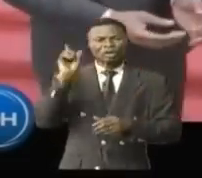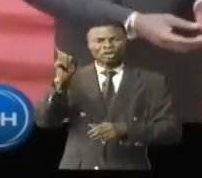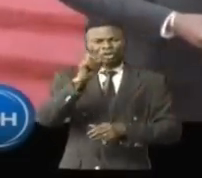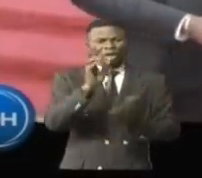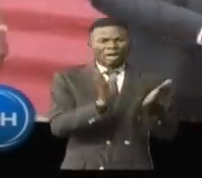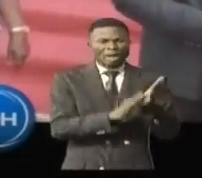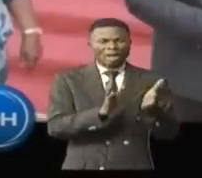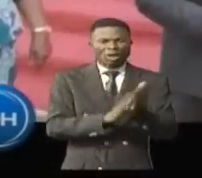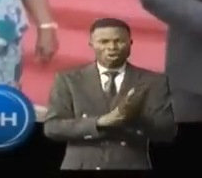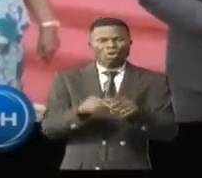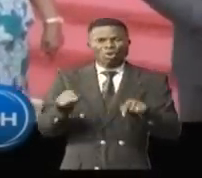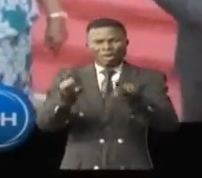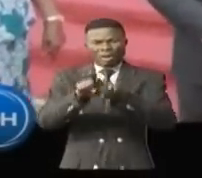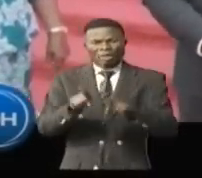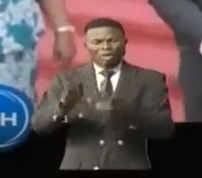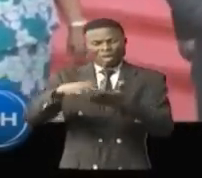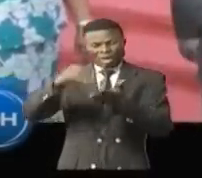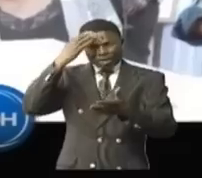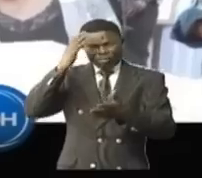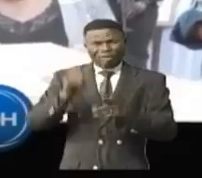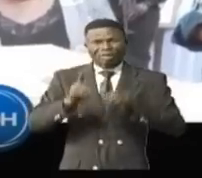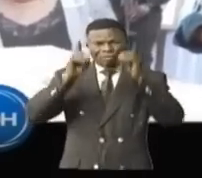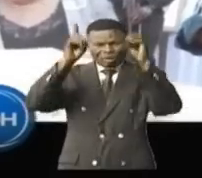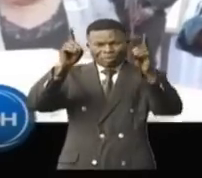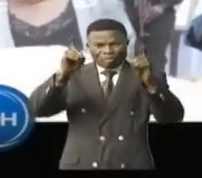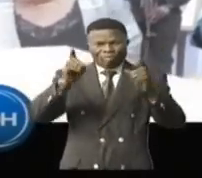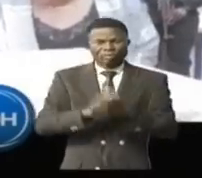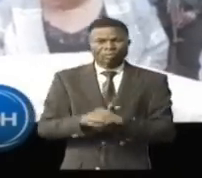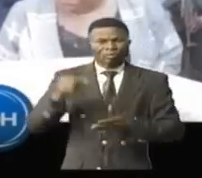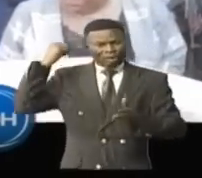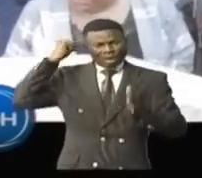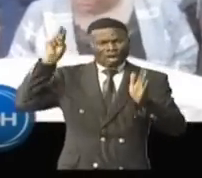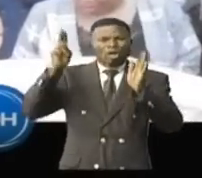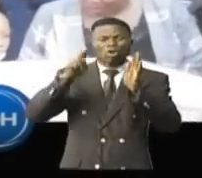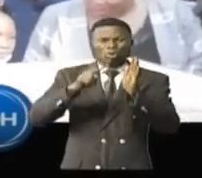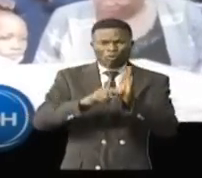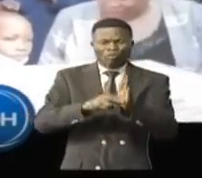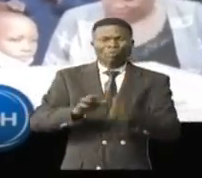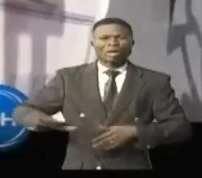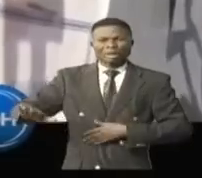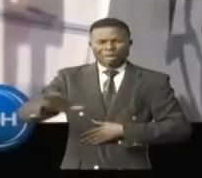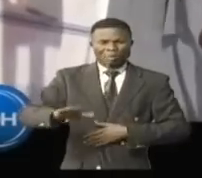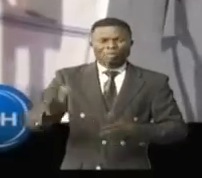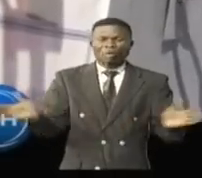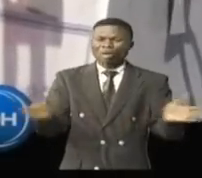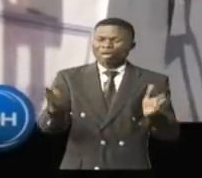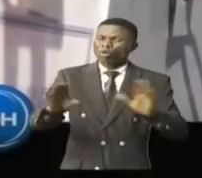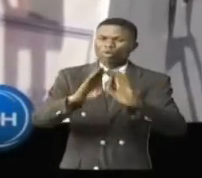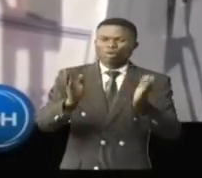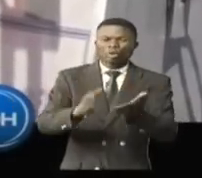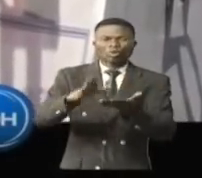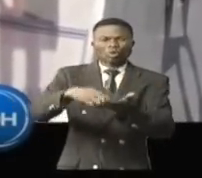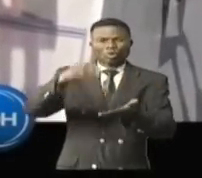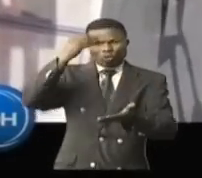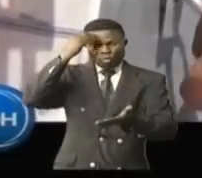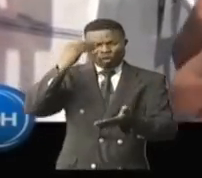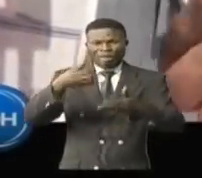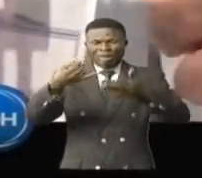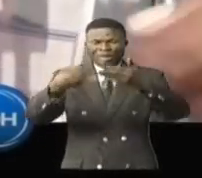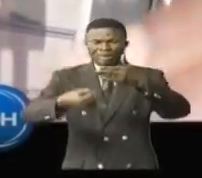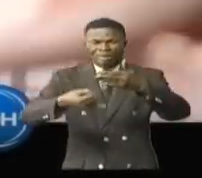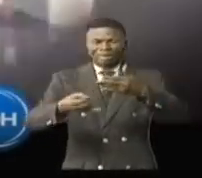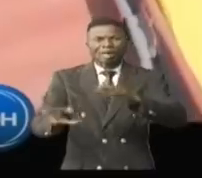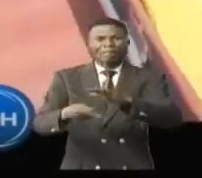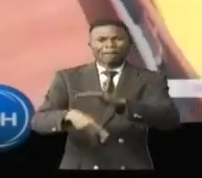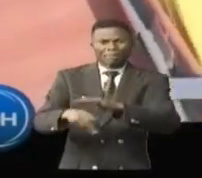d'établissement scolaire et les élèves. A noter que le gouvernement de la République a exempté tous les élèves de la 6e année